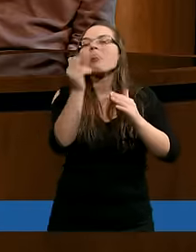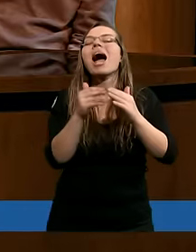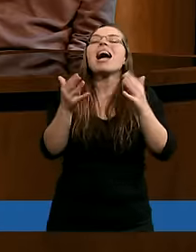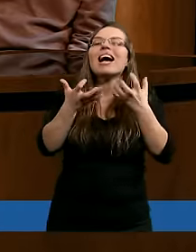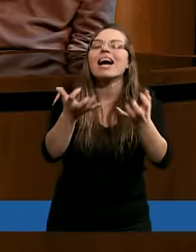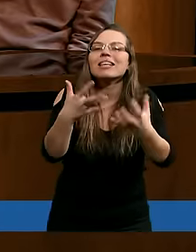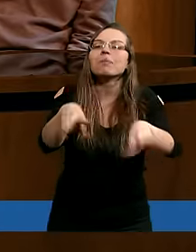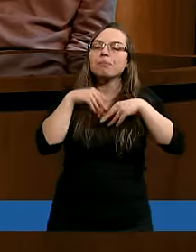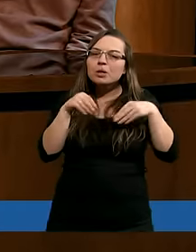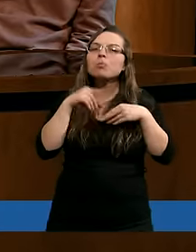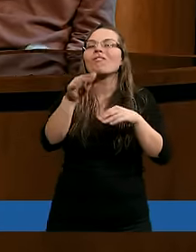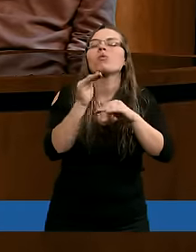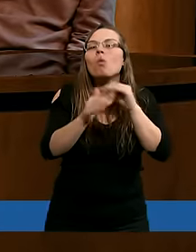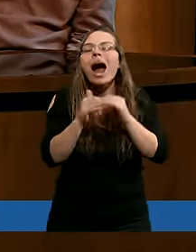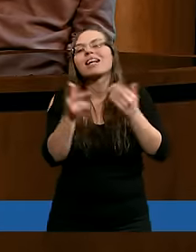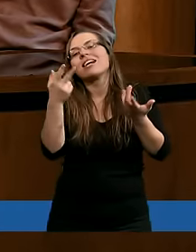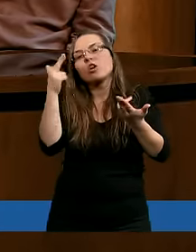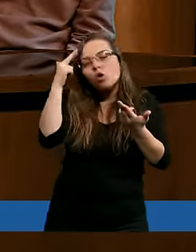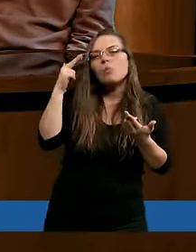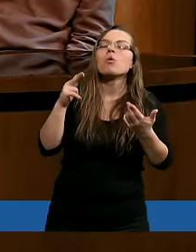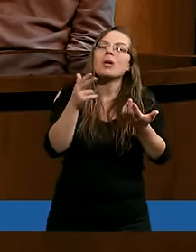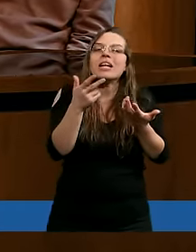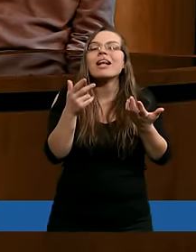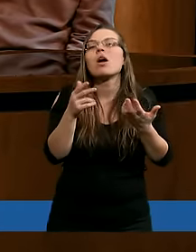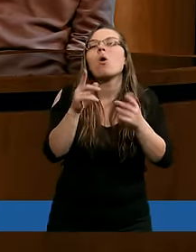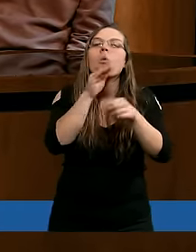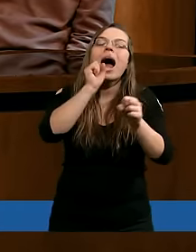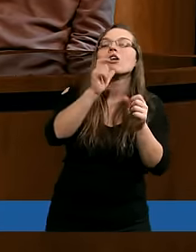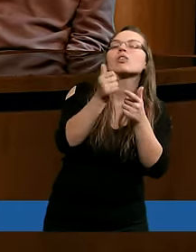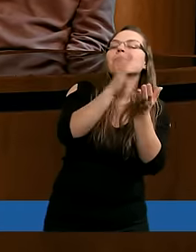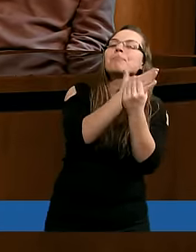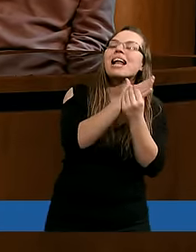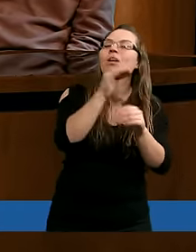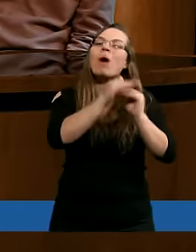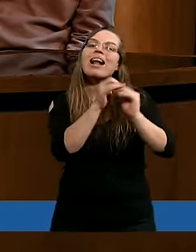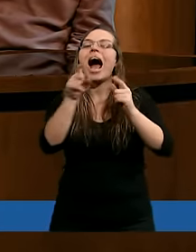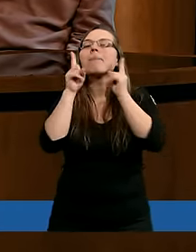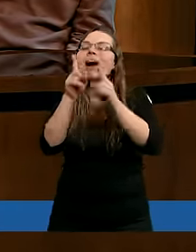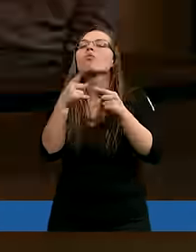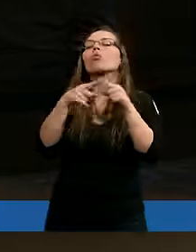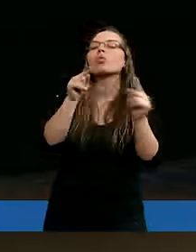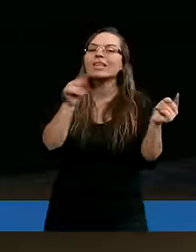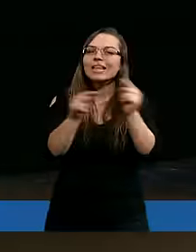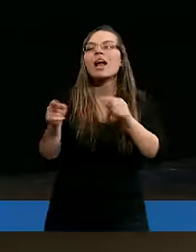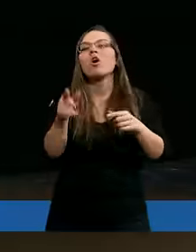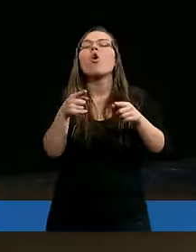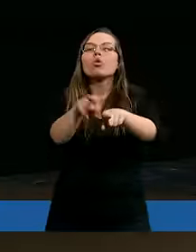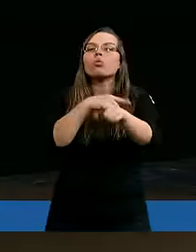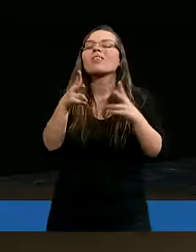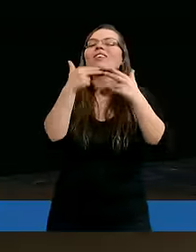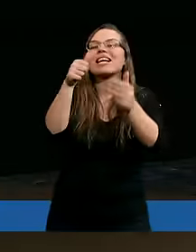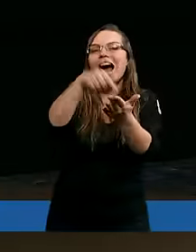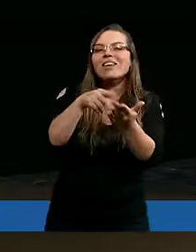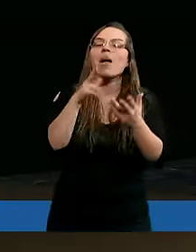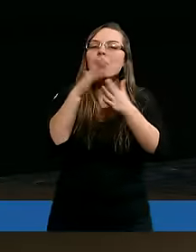najchętniej właśnie ją przyjmuje. Czyli balans pomiędzy łaskawością a prawdą. To jest kwestia jak gdyby wskazywania na nadzieję.